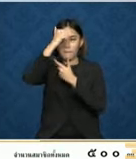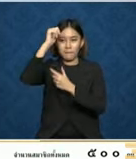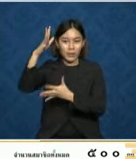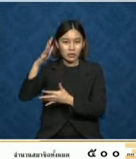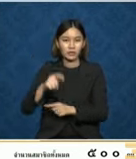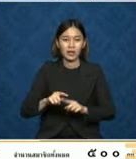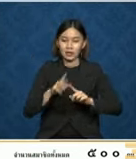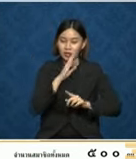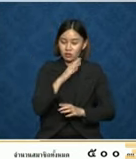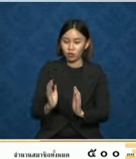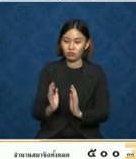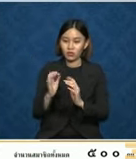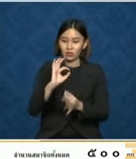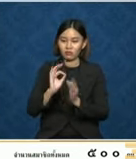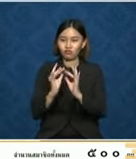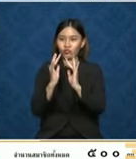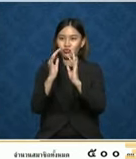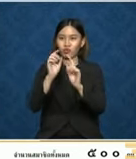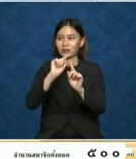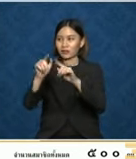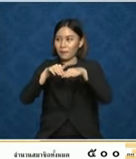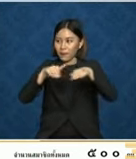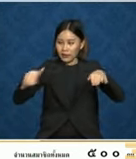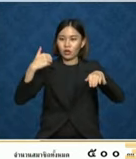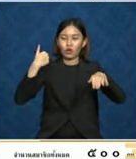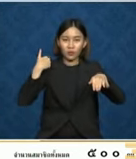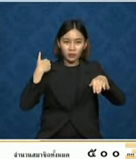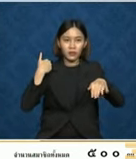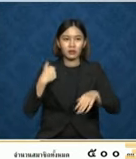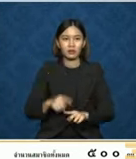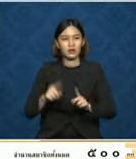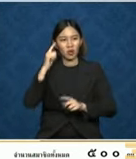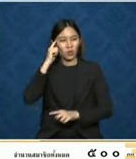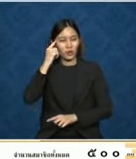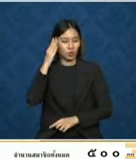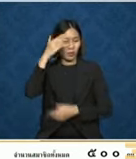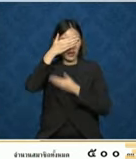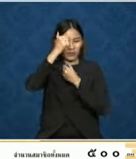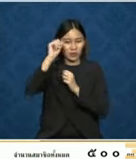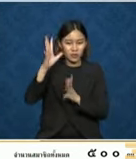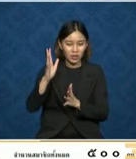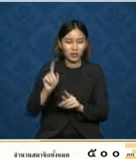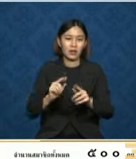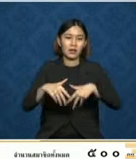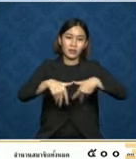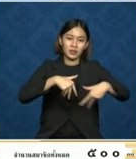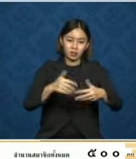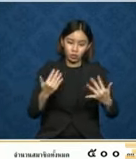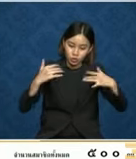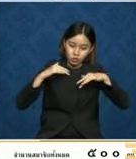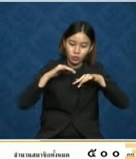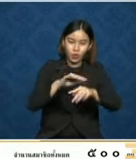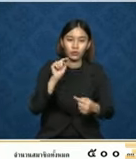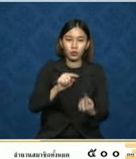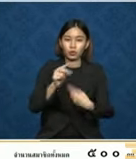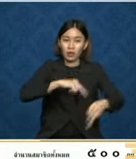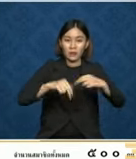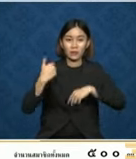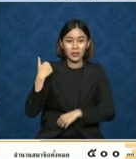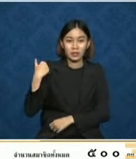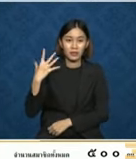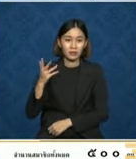าดนี้แต่ถ้ามีเตาเผานั้นต้องมีมาตรการมากขึ้นแล้วมันจะถูกละเลยขนาดไหนสุดท้ายประชาชนมีส่วนร่วมในการดูแลหรือเปล่าผมเ